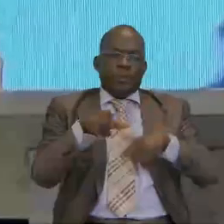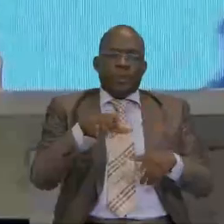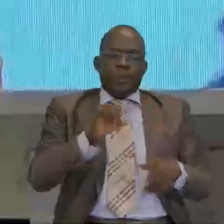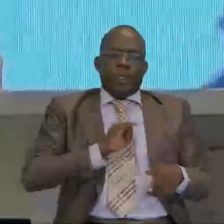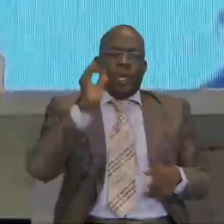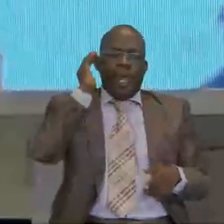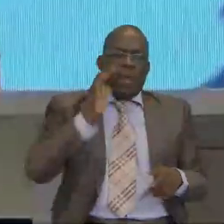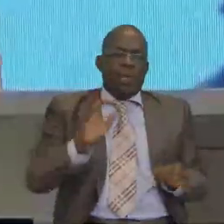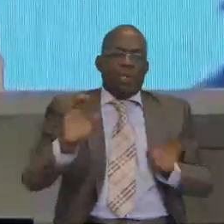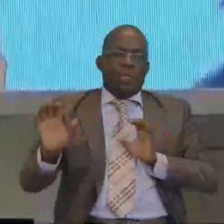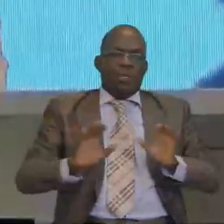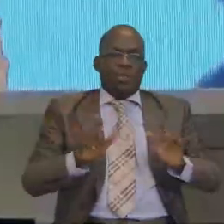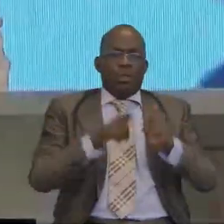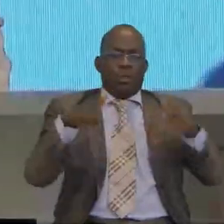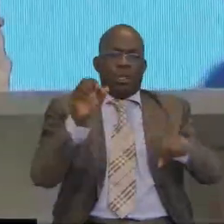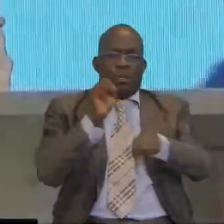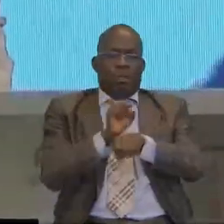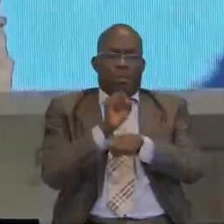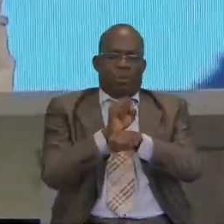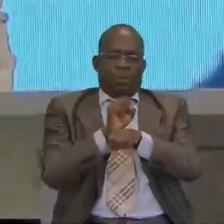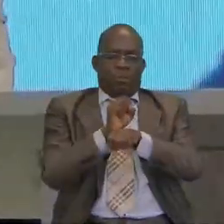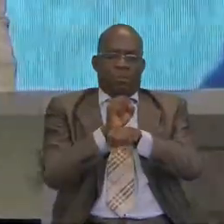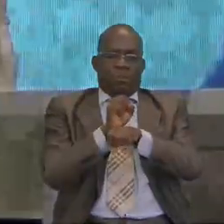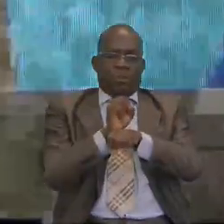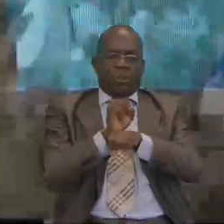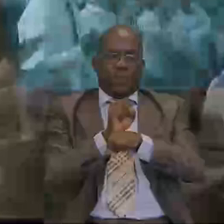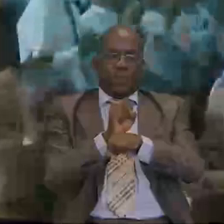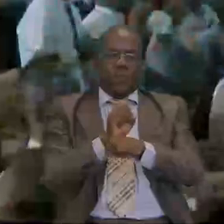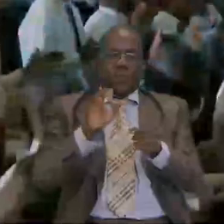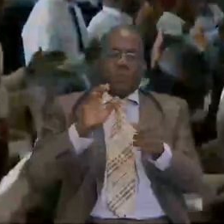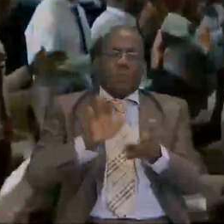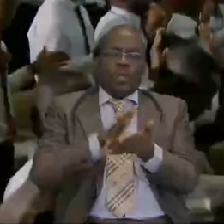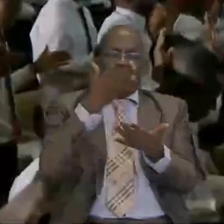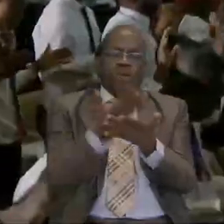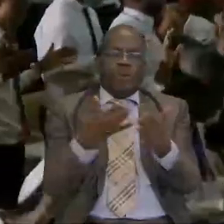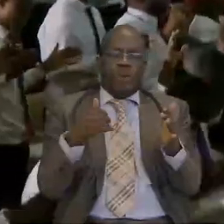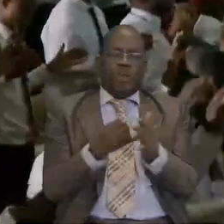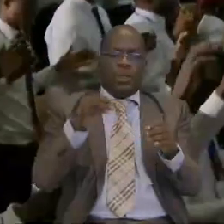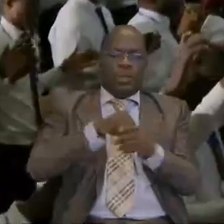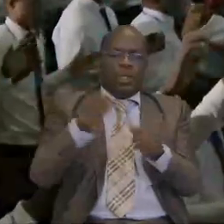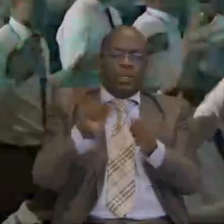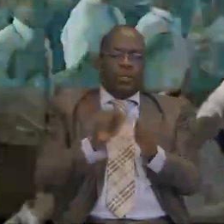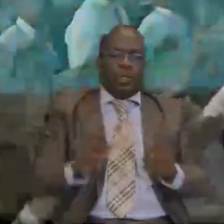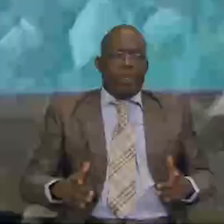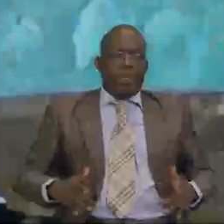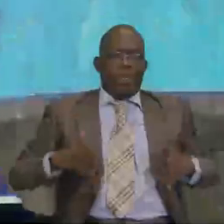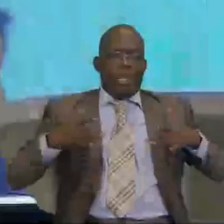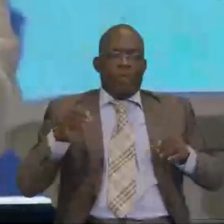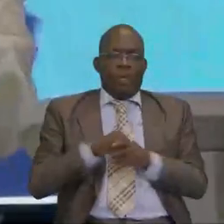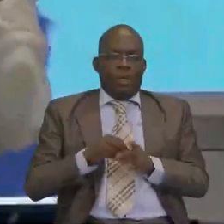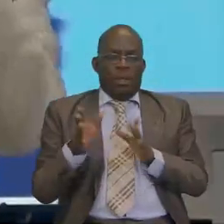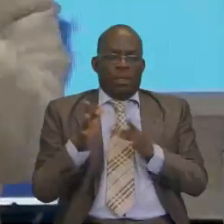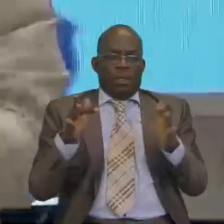Je vais faire des exploits. Confirme-le dans chaque vie, Seigneur. Au nom